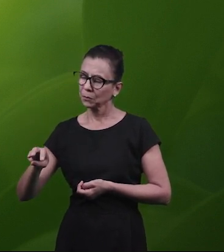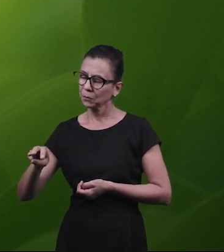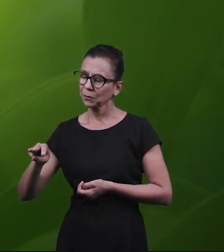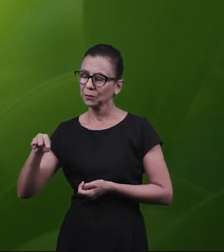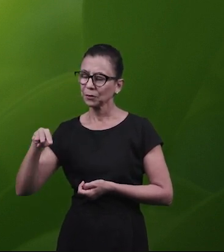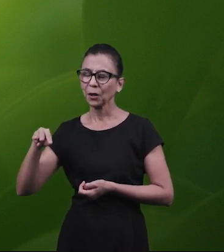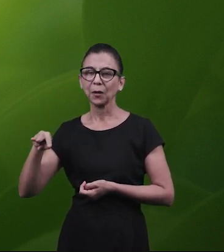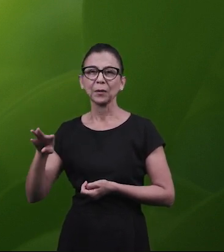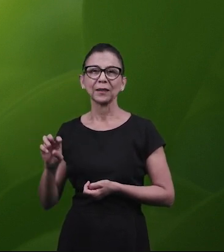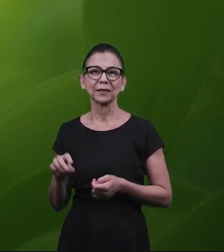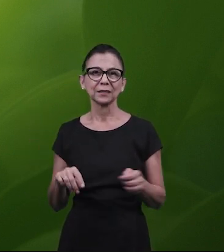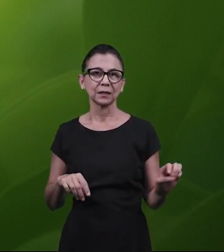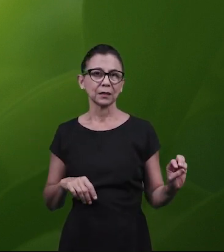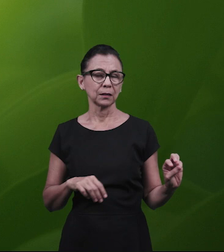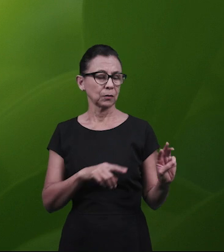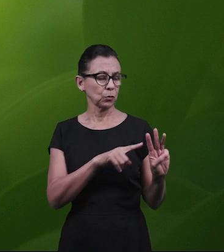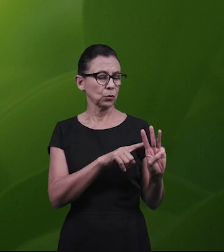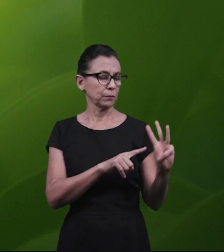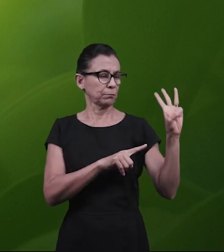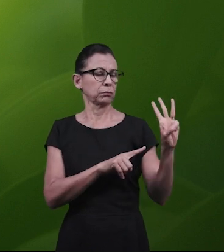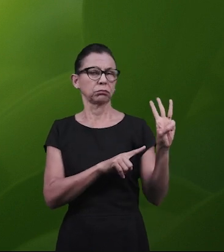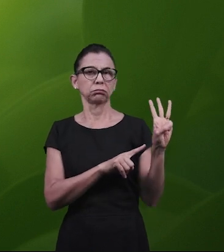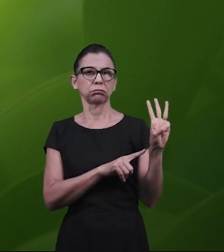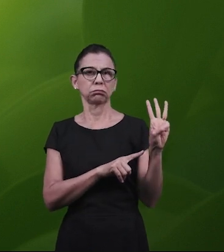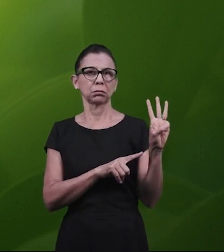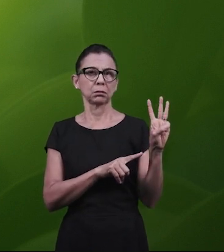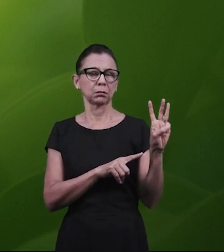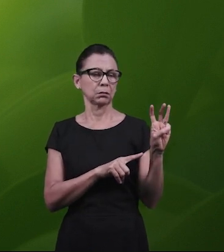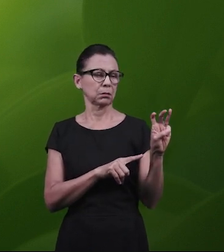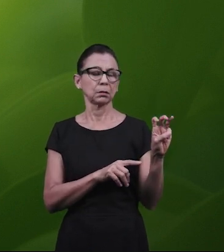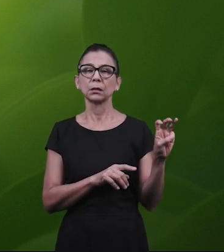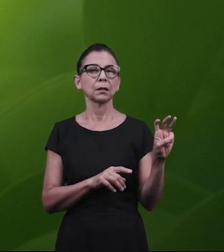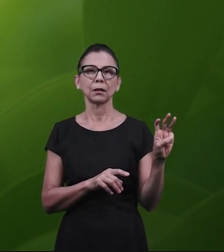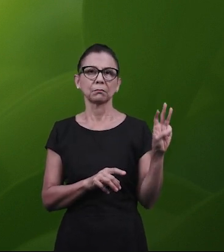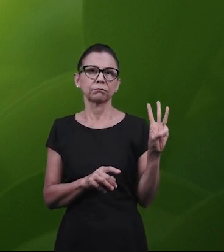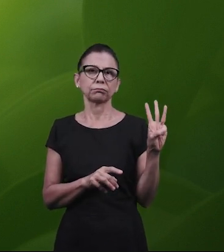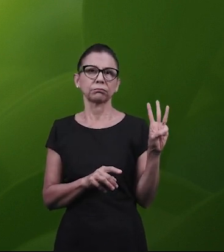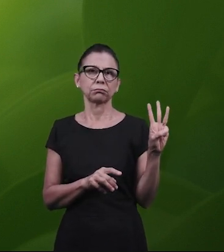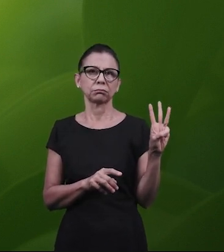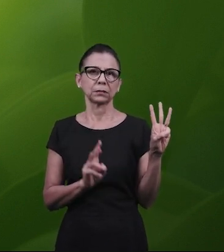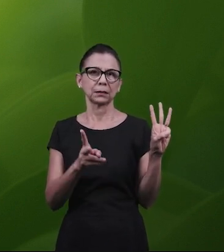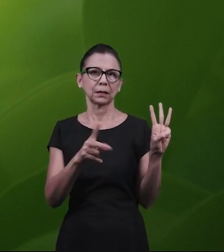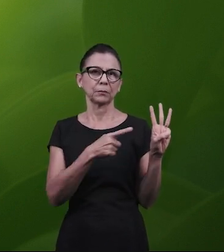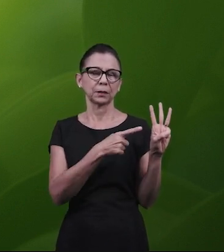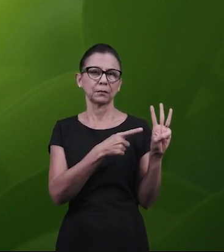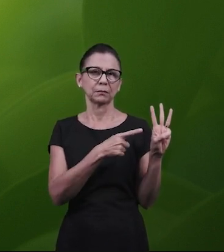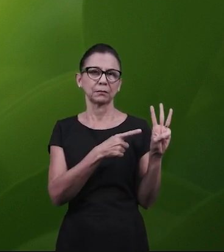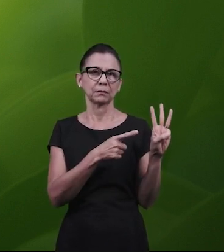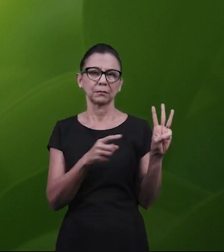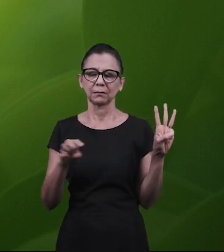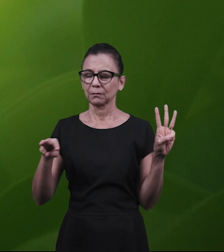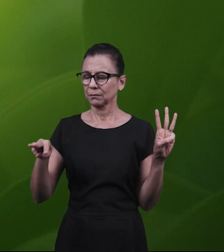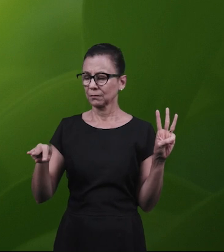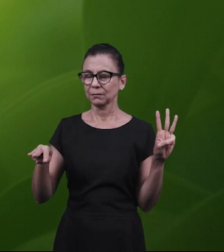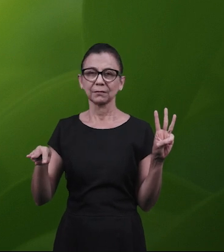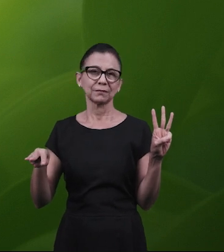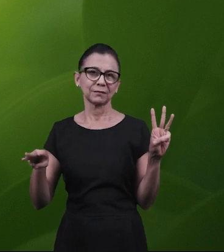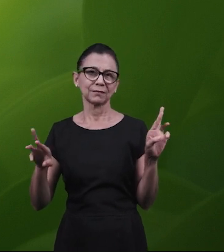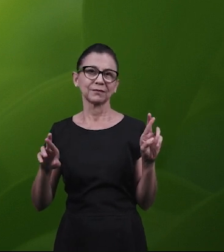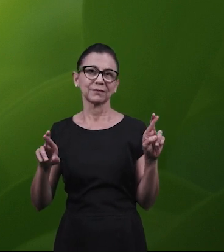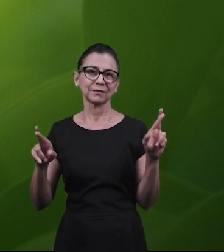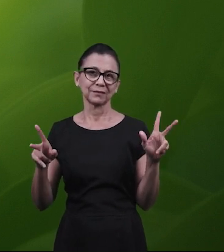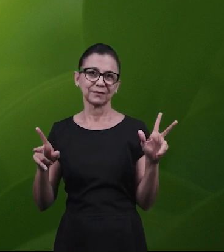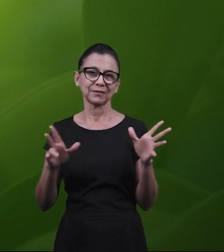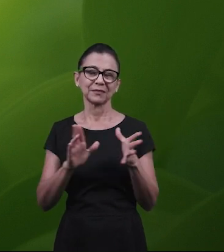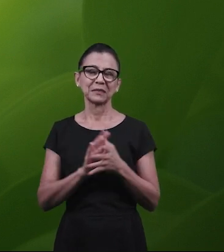L'ivraie, c'est une plante qui reste érecte. debout. La dernière chose à propos du fruit.